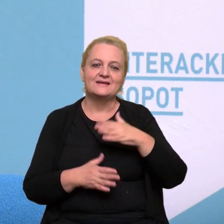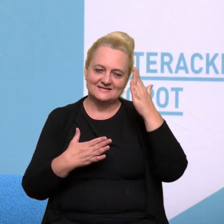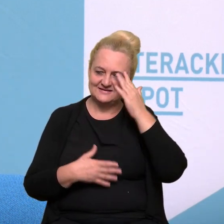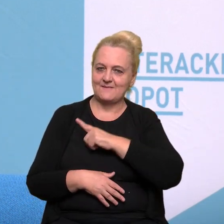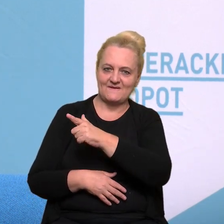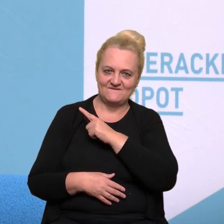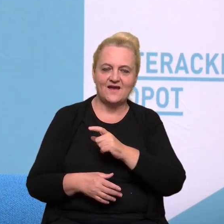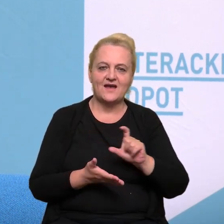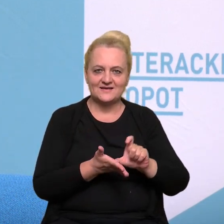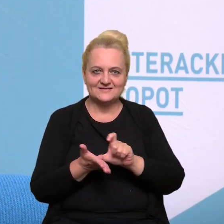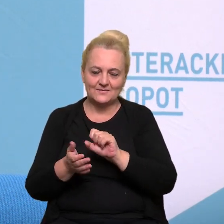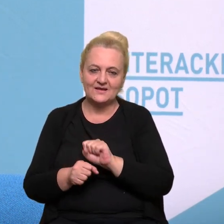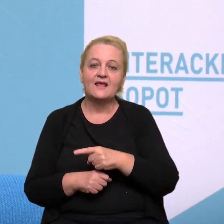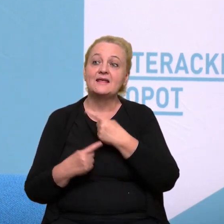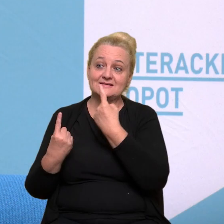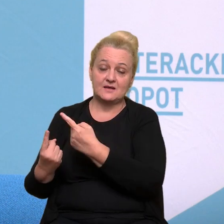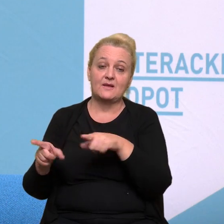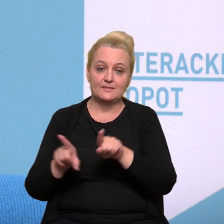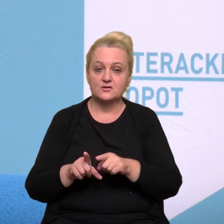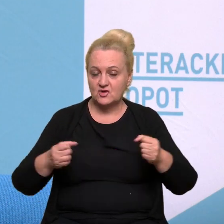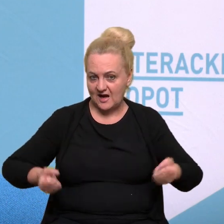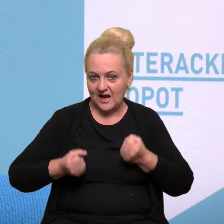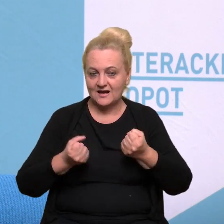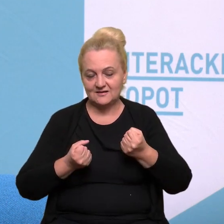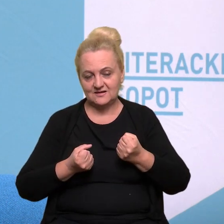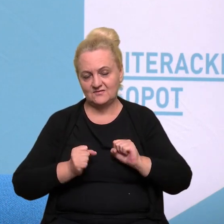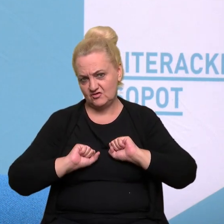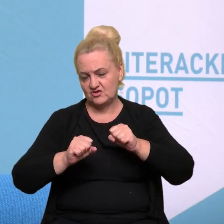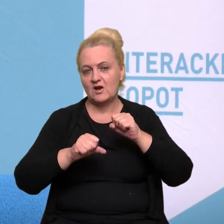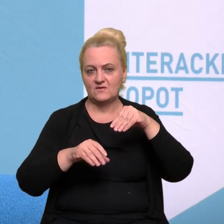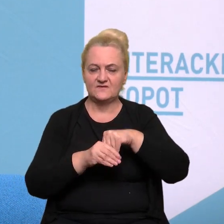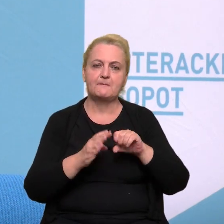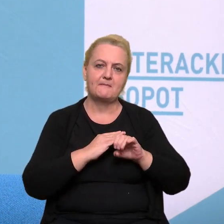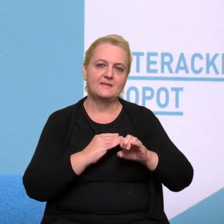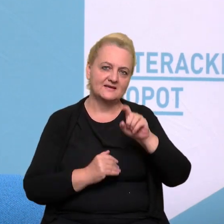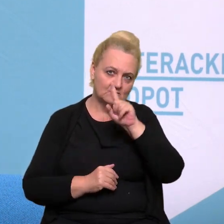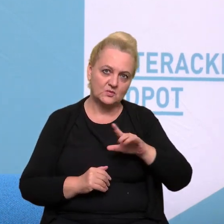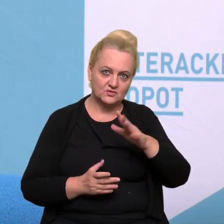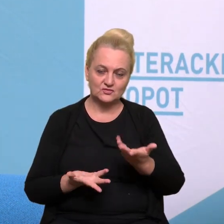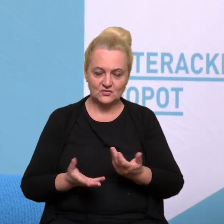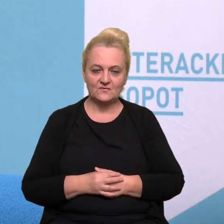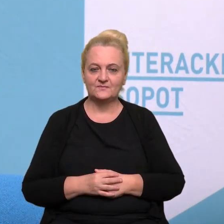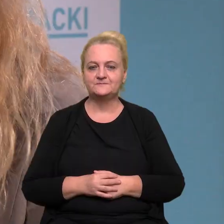na Instagramie, że sama bardzo aktywnie udzielasz się w mediach społecznościowych.